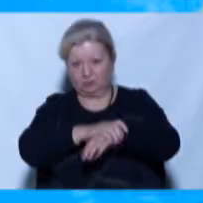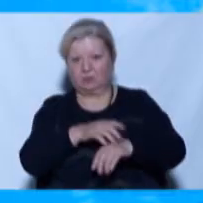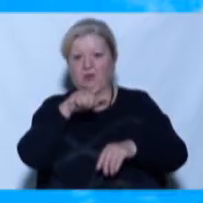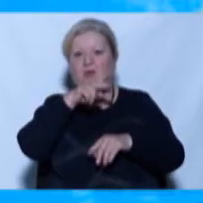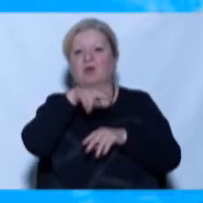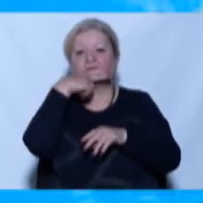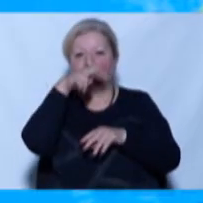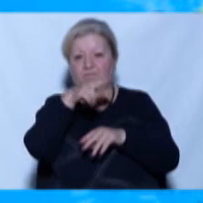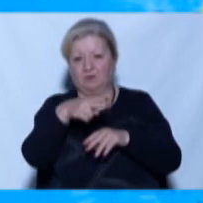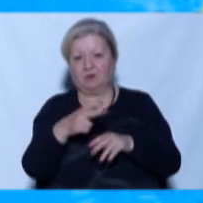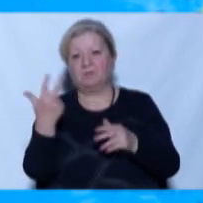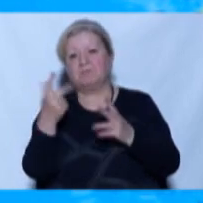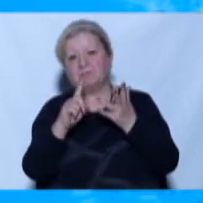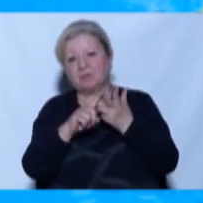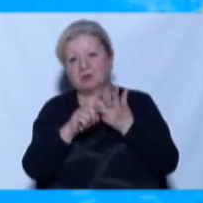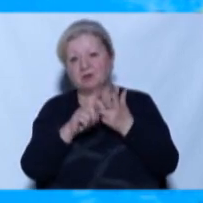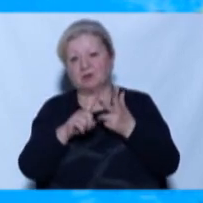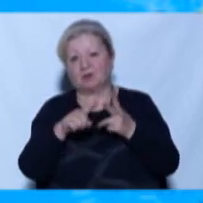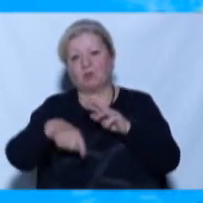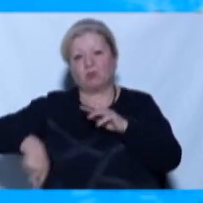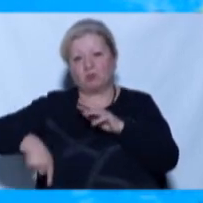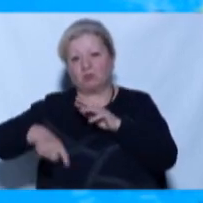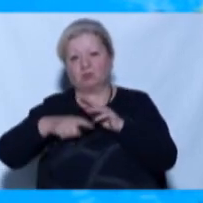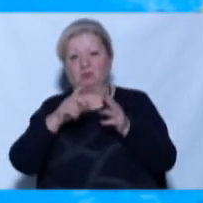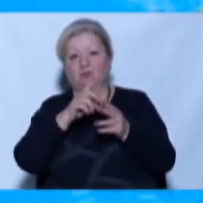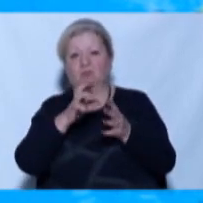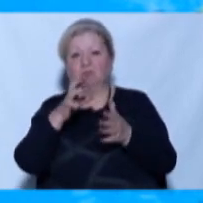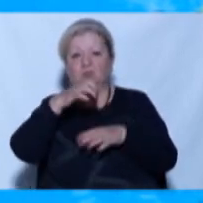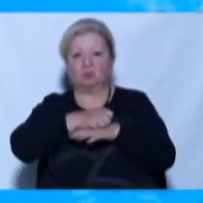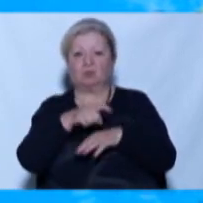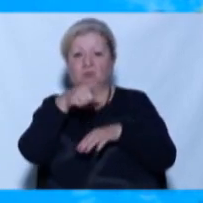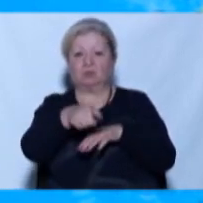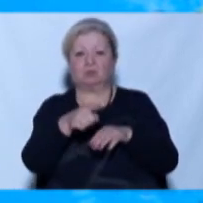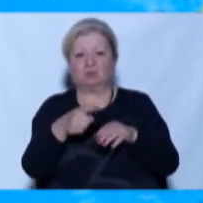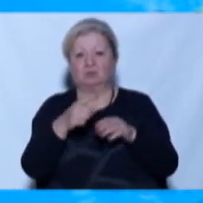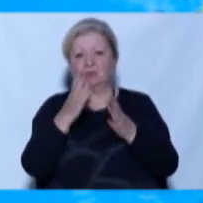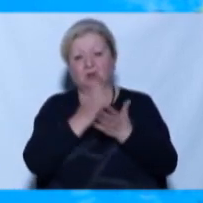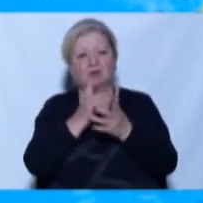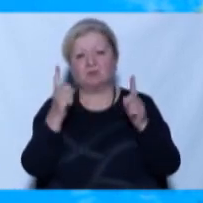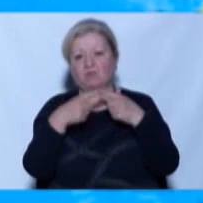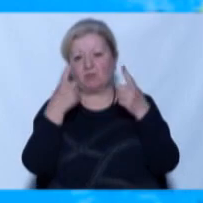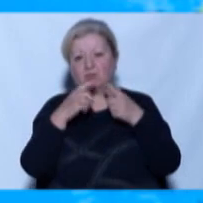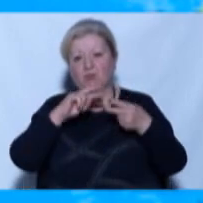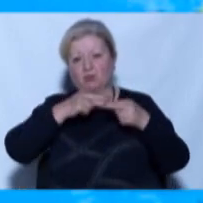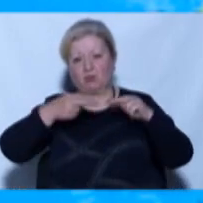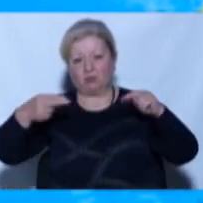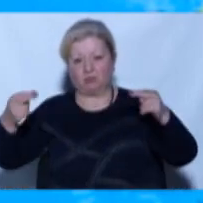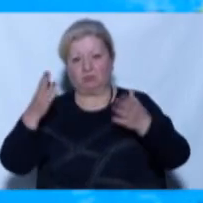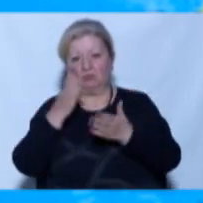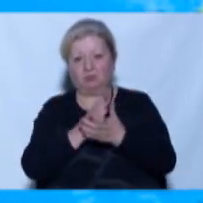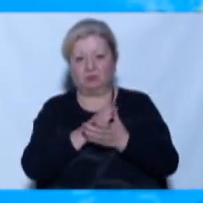გველი. ხოლო მესამემ კუძზე მოკიდა ხელი და თქვა, რომ ეს არის ჩვეულებრივი თოკი. მიუხედავად